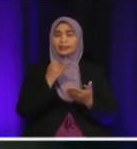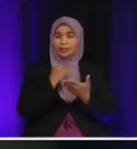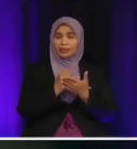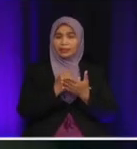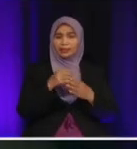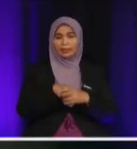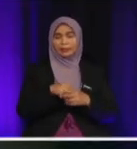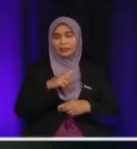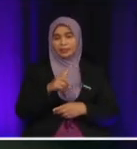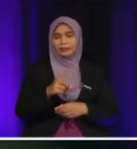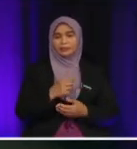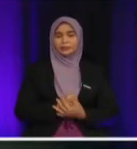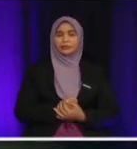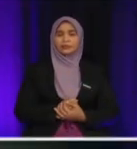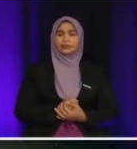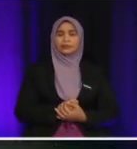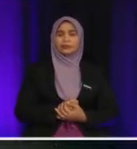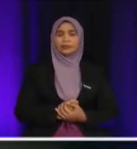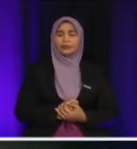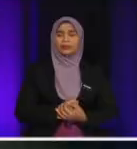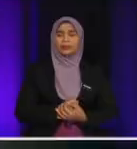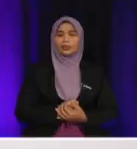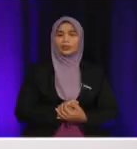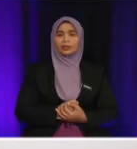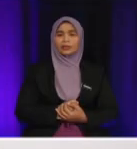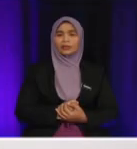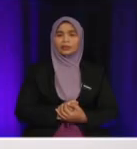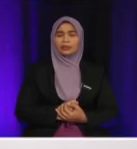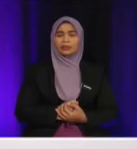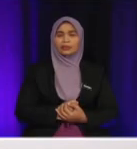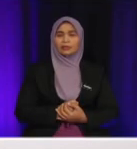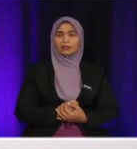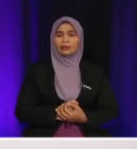takut melakukan jenayah. Terima kasih, Hakimi. Dan seterusnya, Daniel. Cuba berikan pandangan anda.